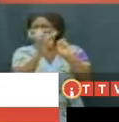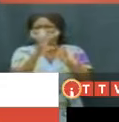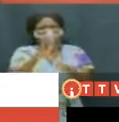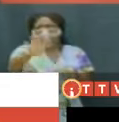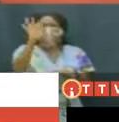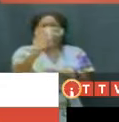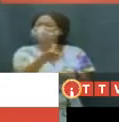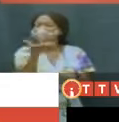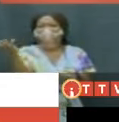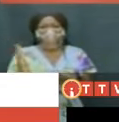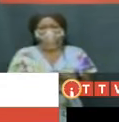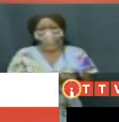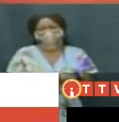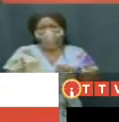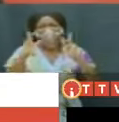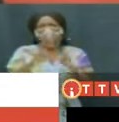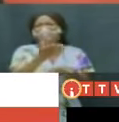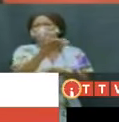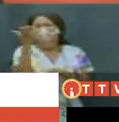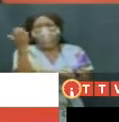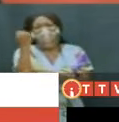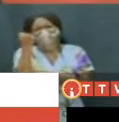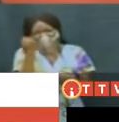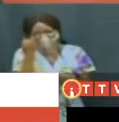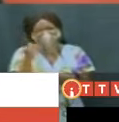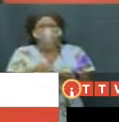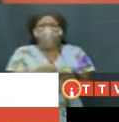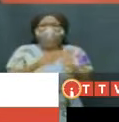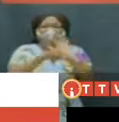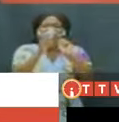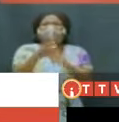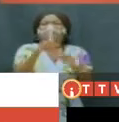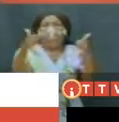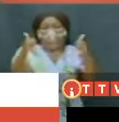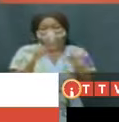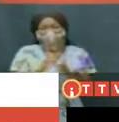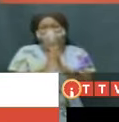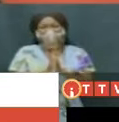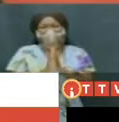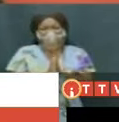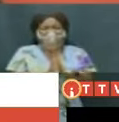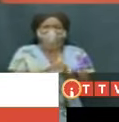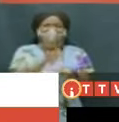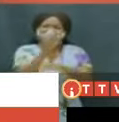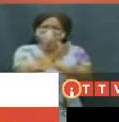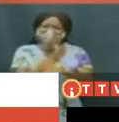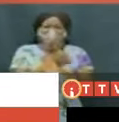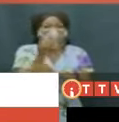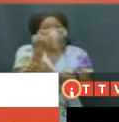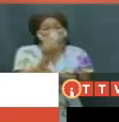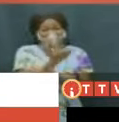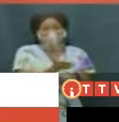kudwala COVID-19 ndiye chonde tiyeni tiziteteze zimenezi tenti chite zinthu zoyenerera koma